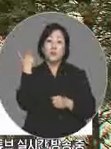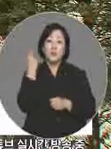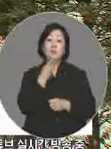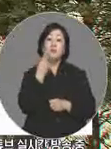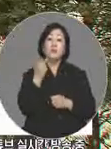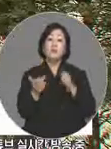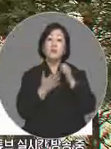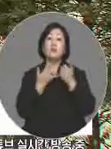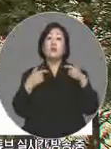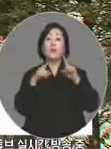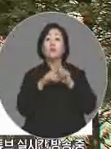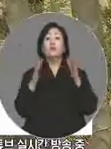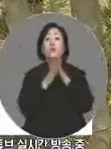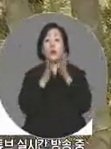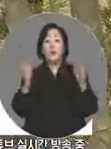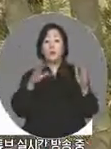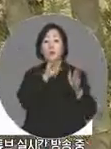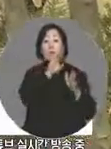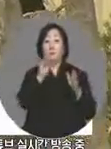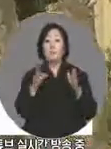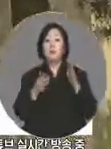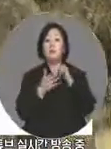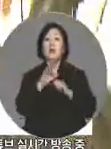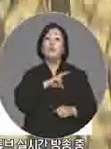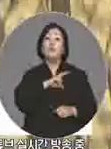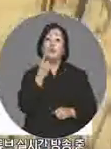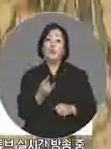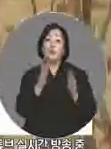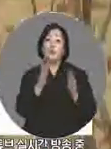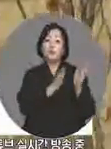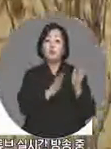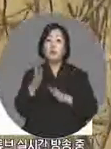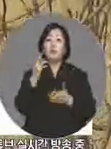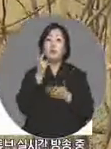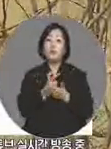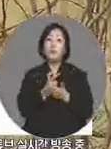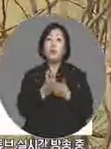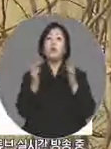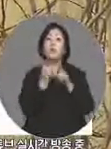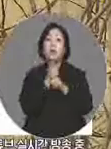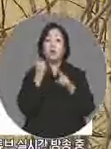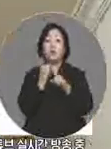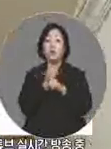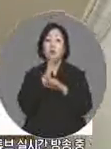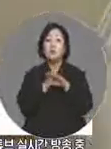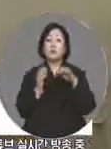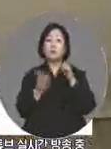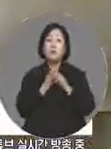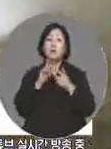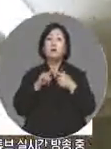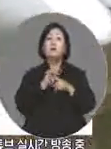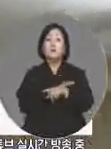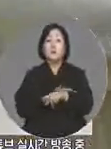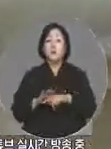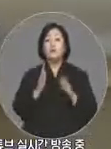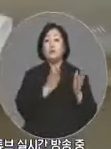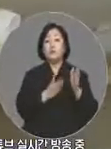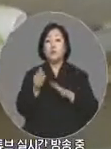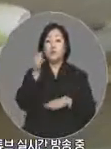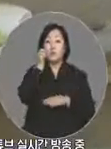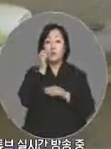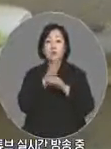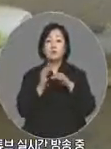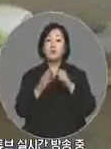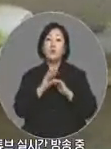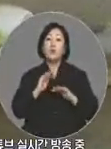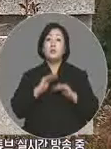울산시는 공동주택마다 층간소음 관리위원회를 설치하도록 하는 조례를 제정했지만 이 역시 제기능을 못하고 있습니다.